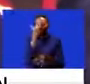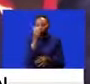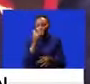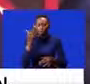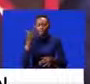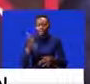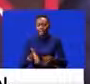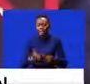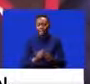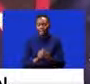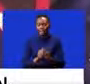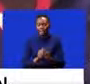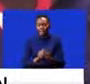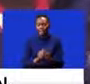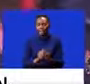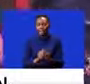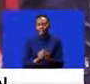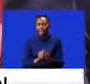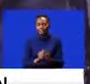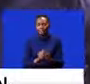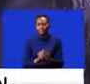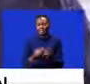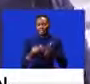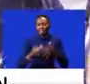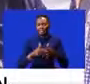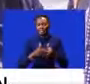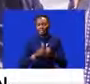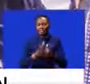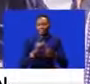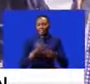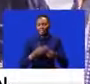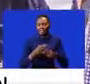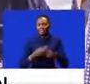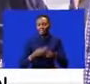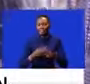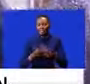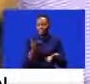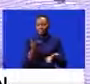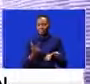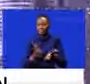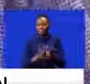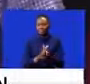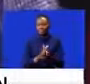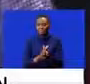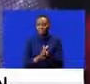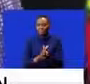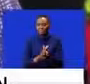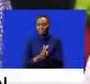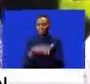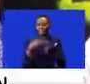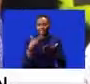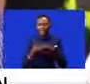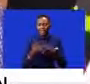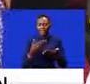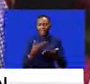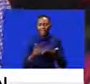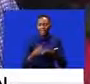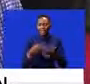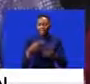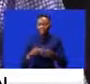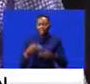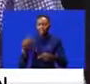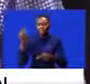Mor mane mibiro mondo mibedego jaduong'? Chaknwa kod nyingi gi samoro oguduno mirwako. Erokamano, an iluonga ni Sam